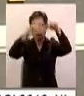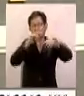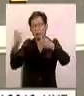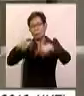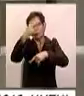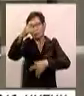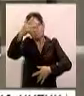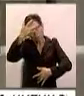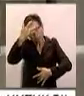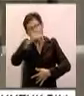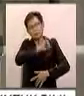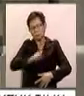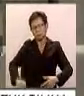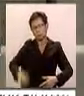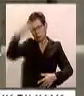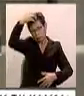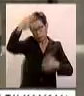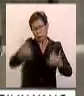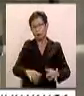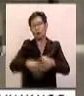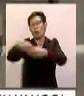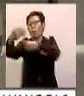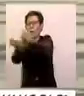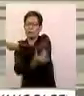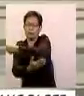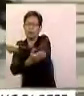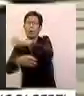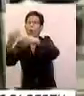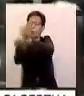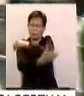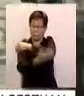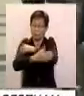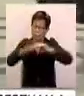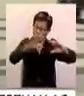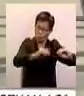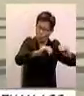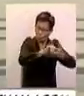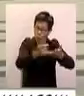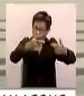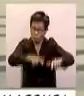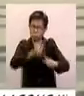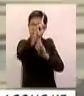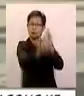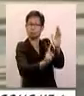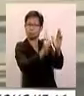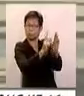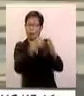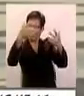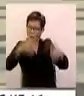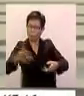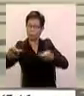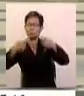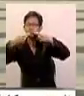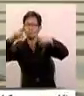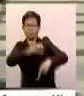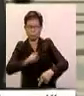sihat, manakala Sultan Selangor pula sedang berada di luar negara. Difahamkan mesyuarat berkenaan berlangsung lebih sejam sebelum kenderaan